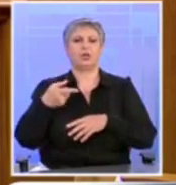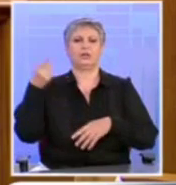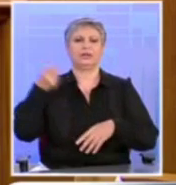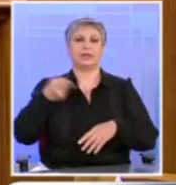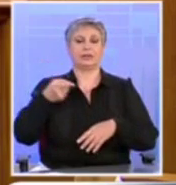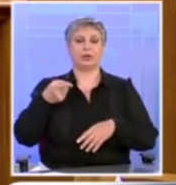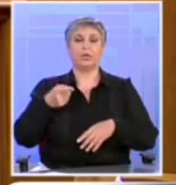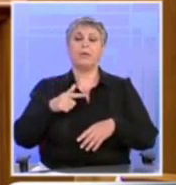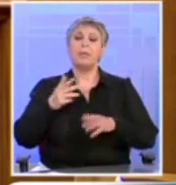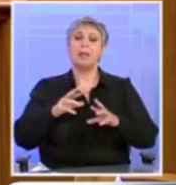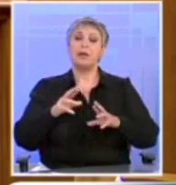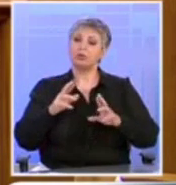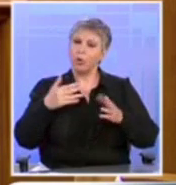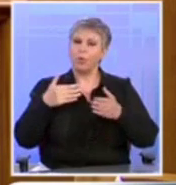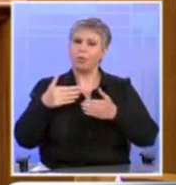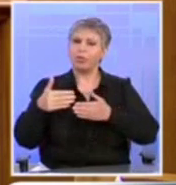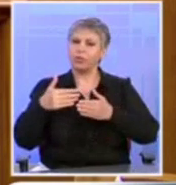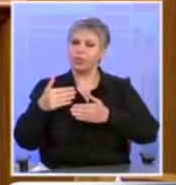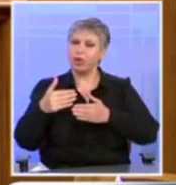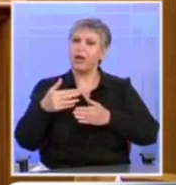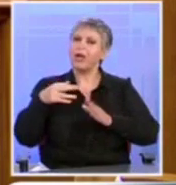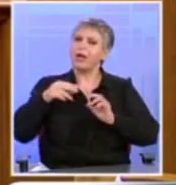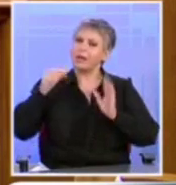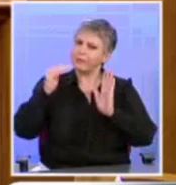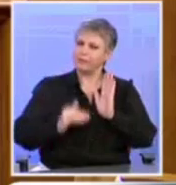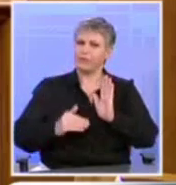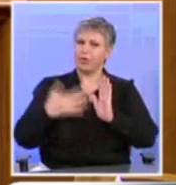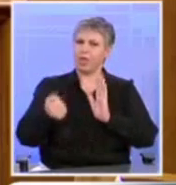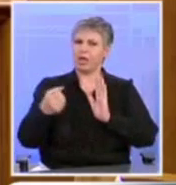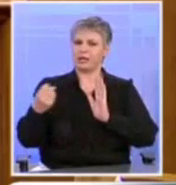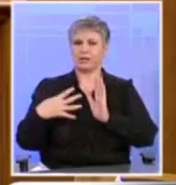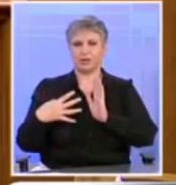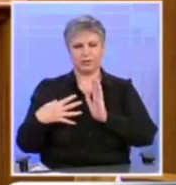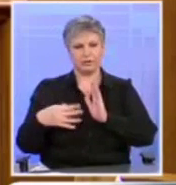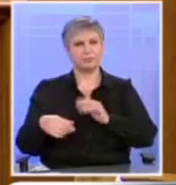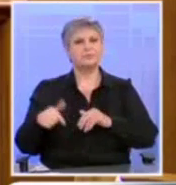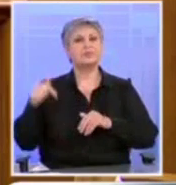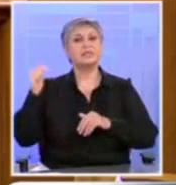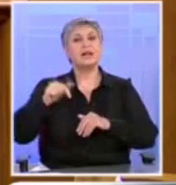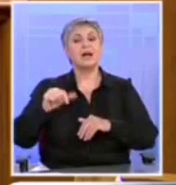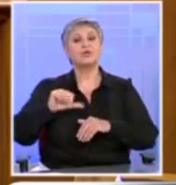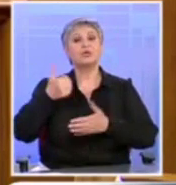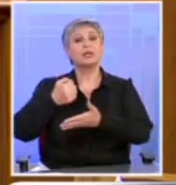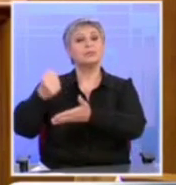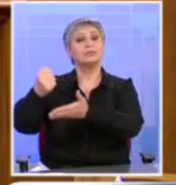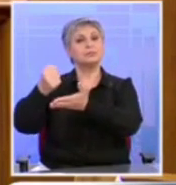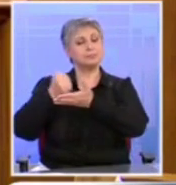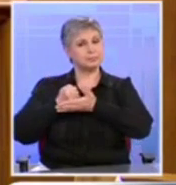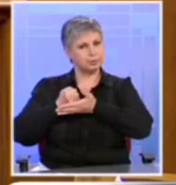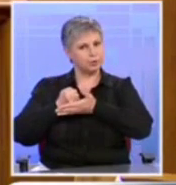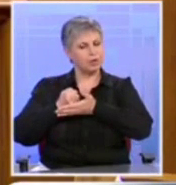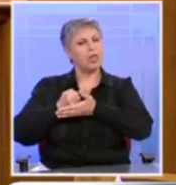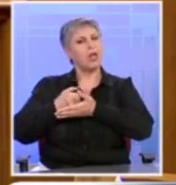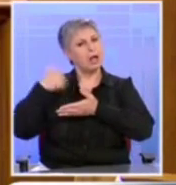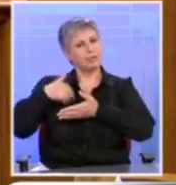περίοδος χάριτος. Άρα μαζί με αυτό το πρώτο πακέτο θα κουβεντιάσουμε απομείωση του χρέους